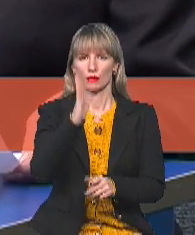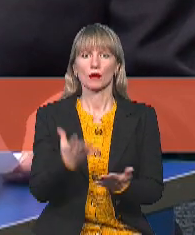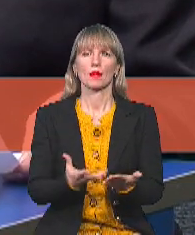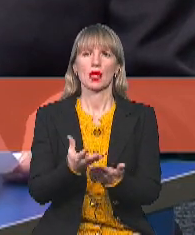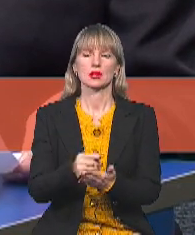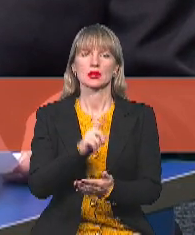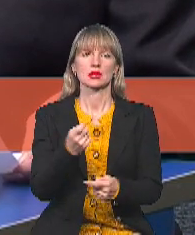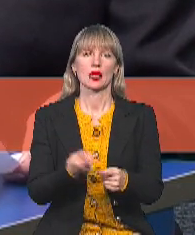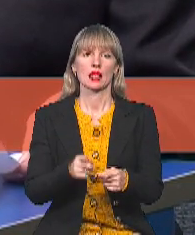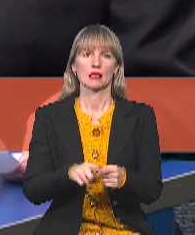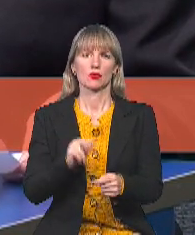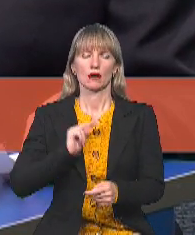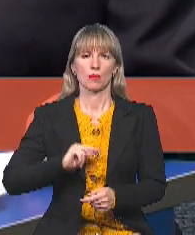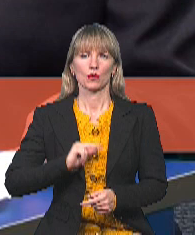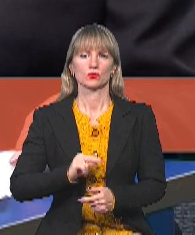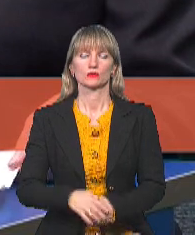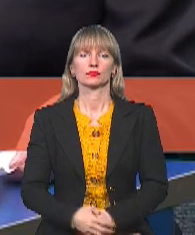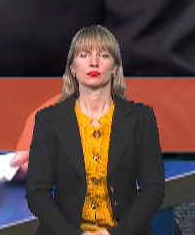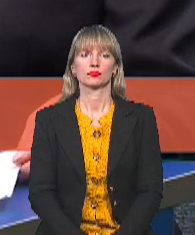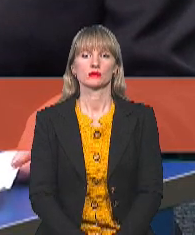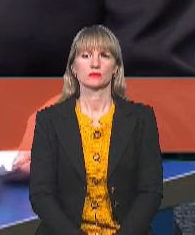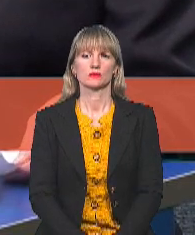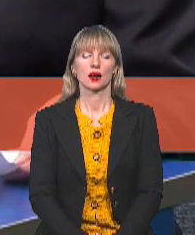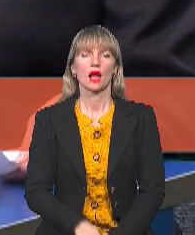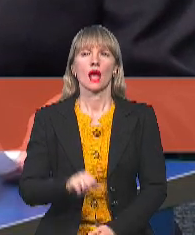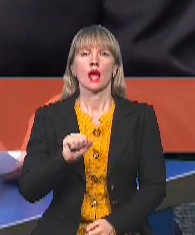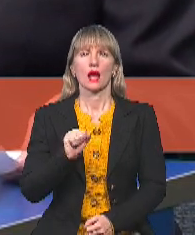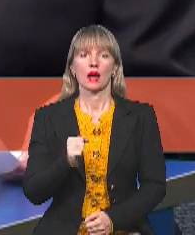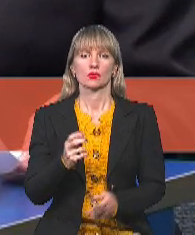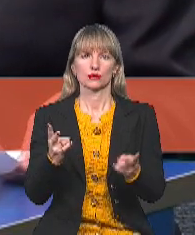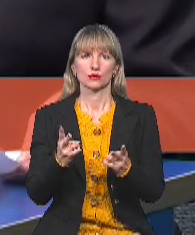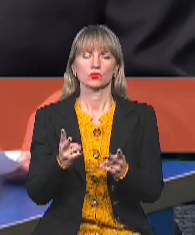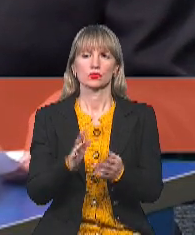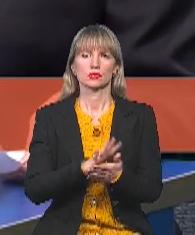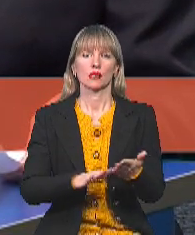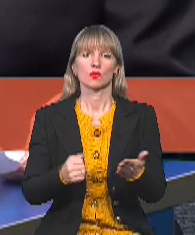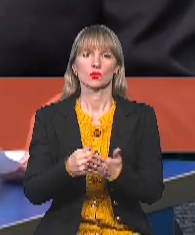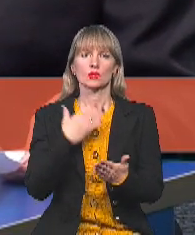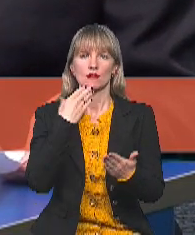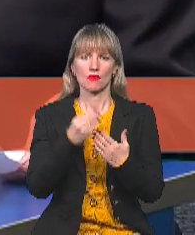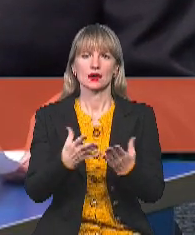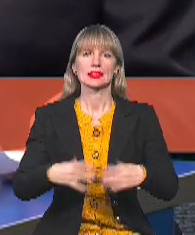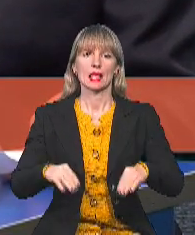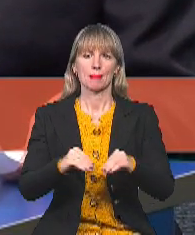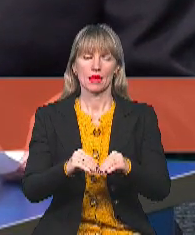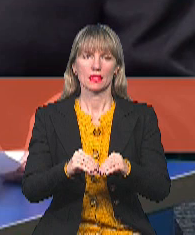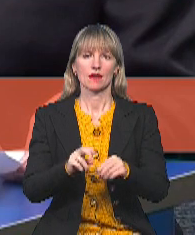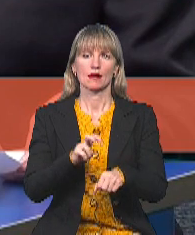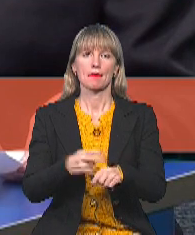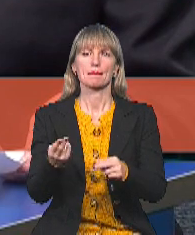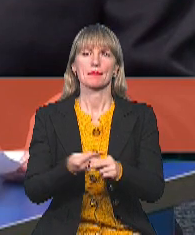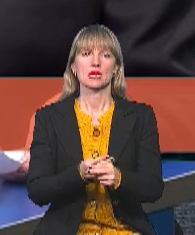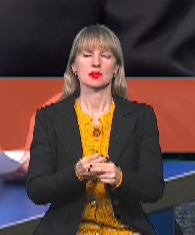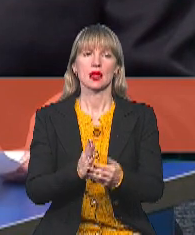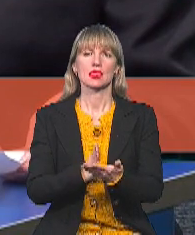платить за эти услуги. Вот, как бы. А людині потрібно звертатися до свого сімейного лікаря? Без направления